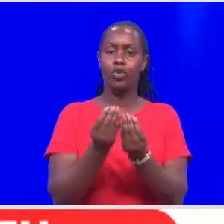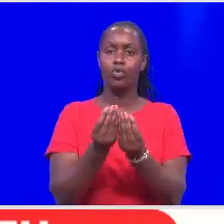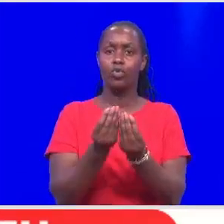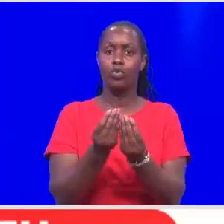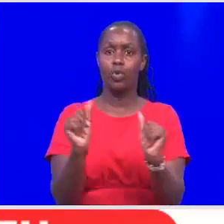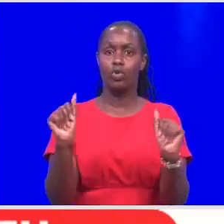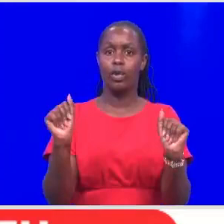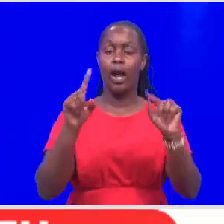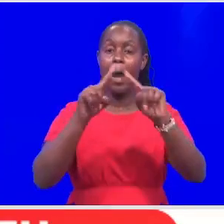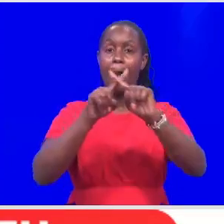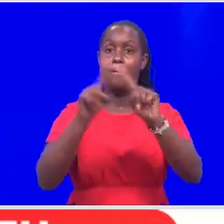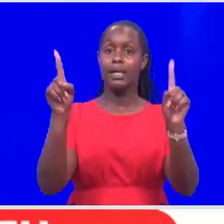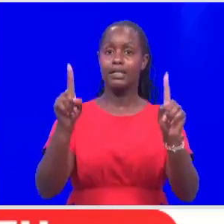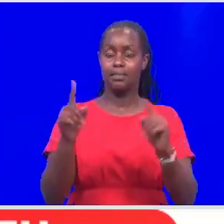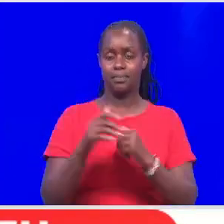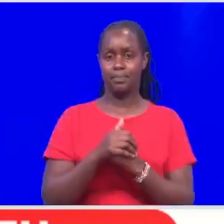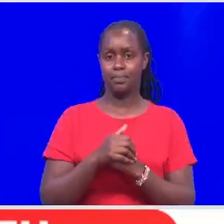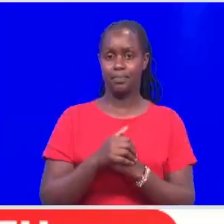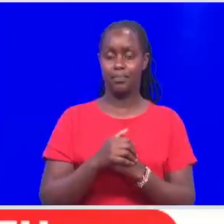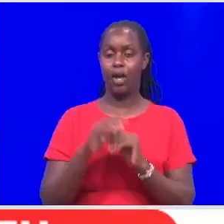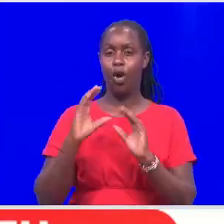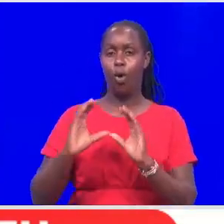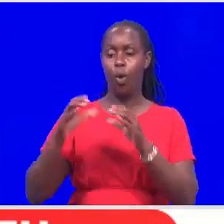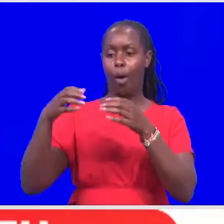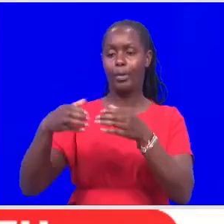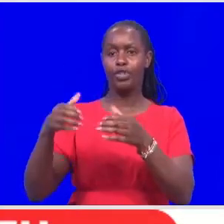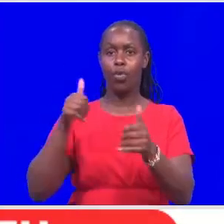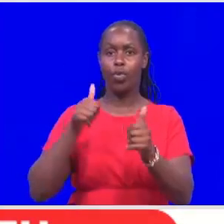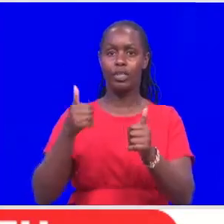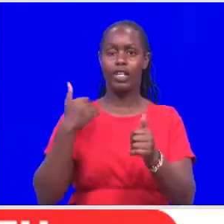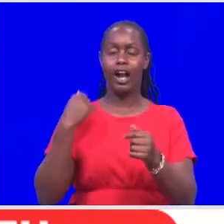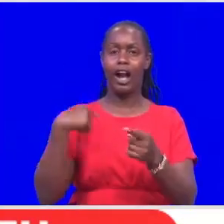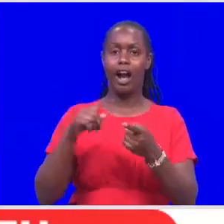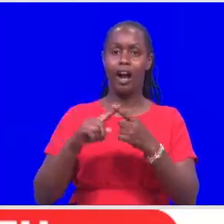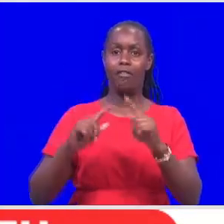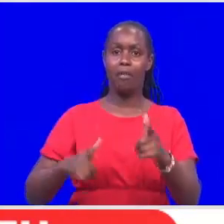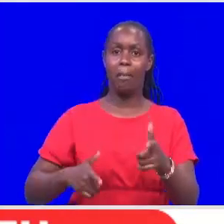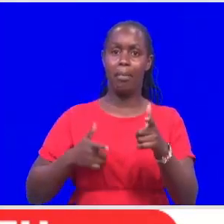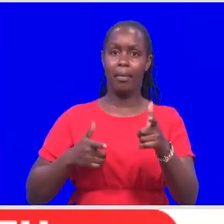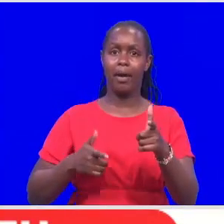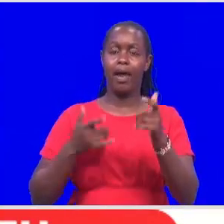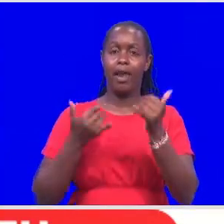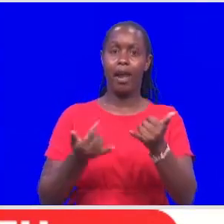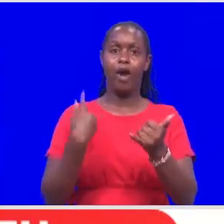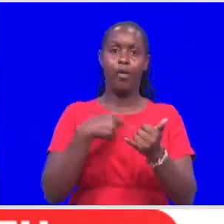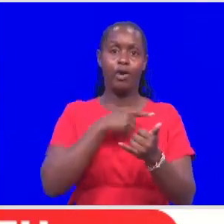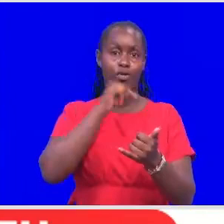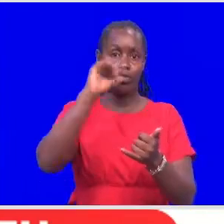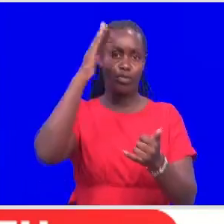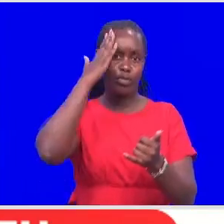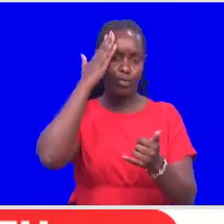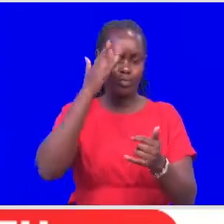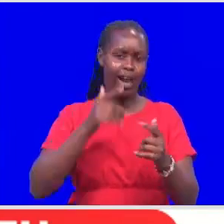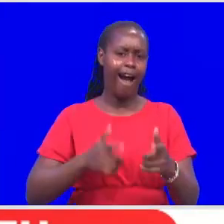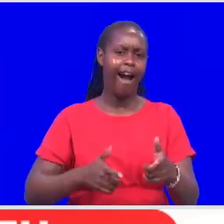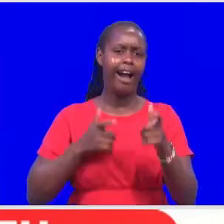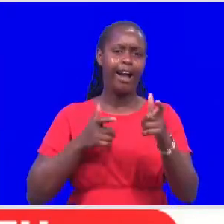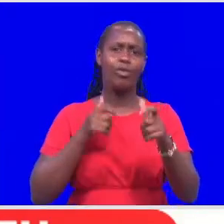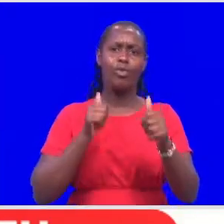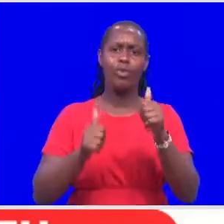But to arm communities, now you do not know which gun killed